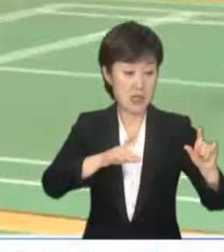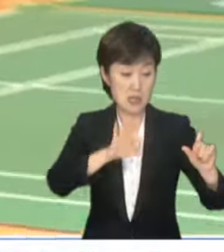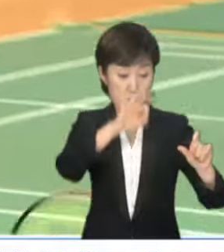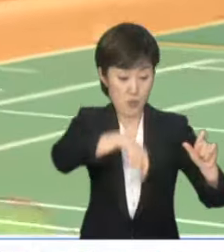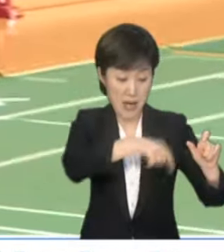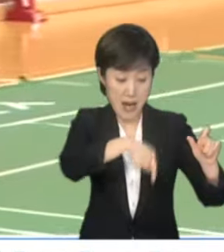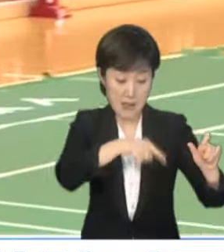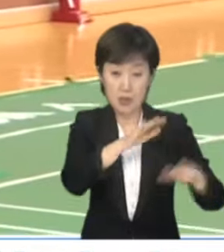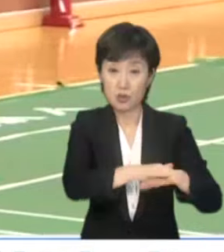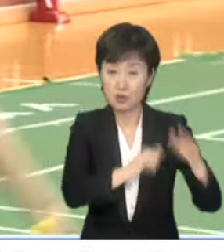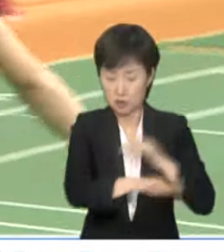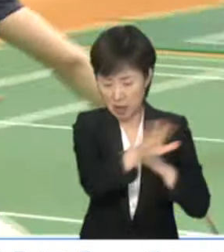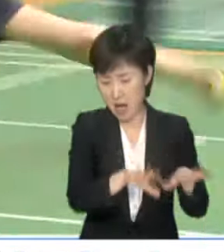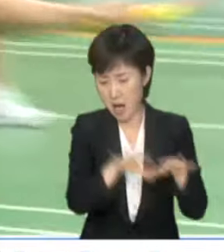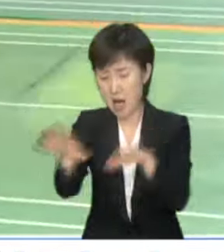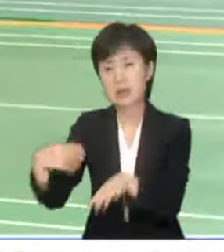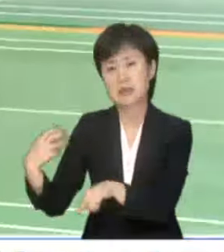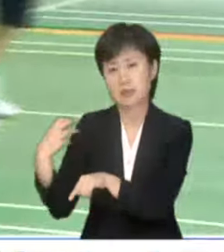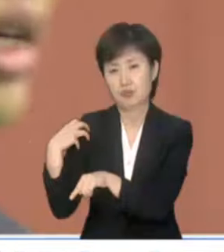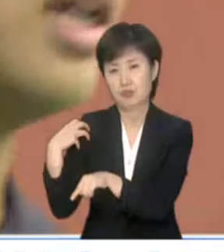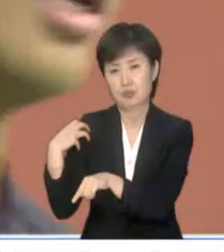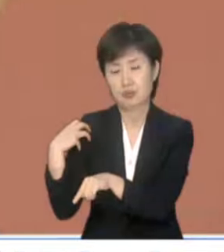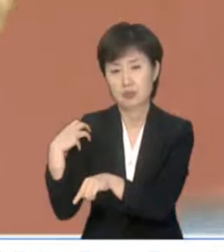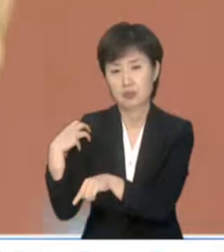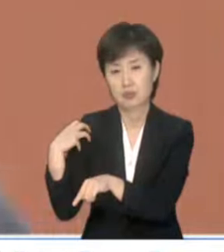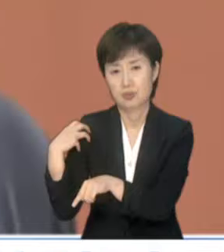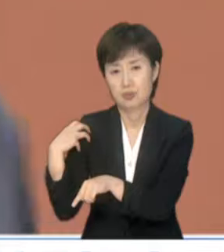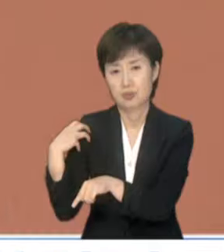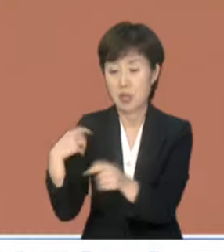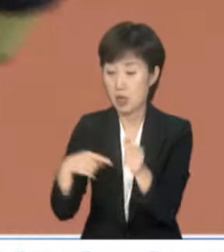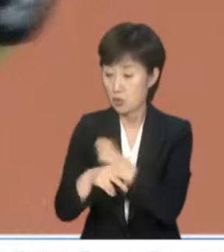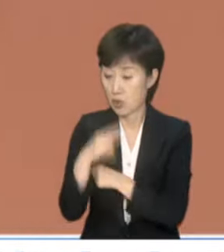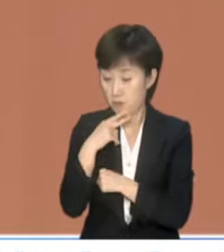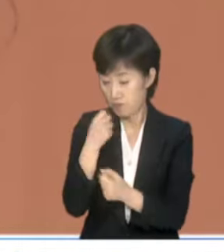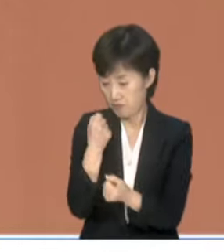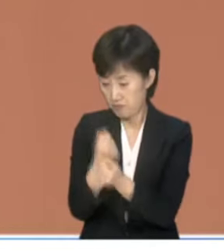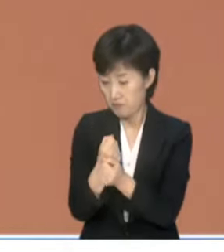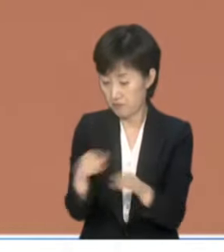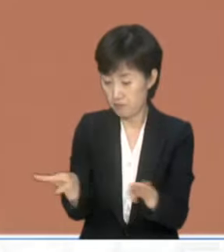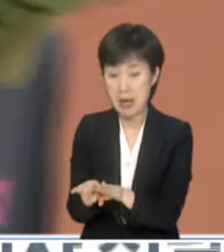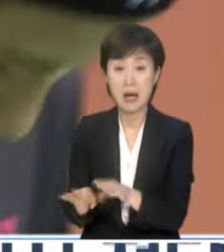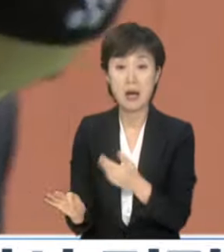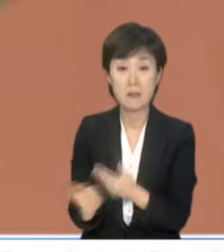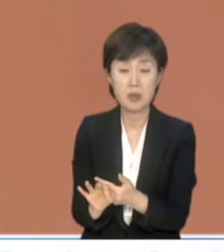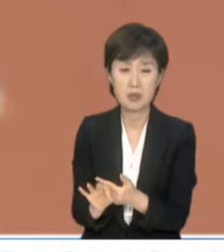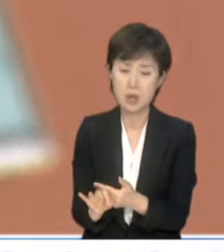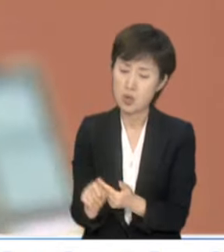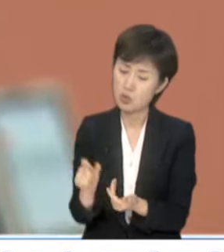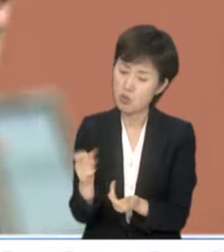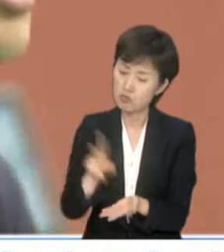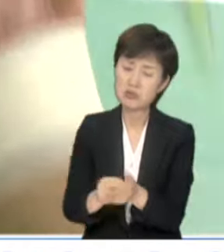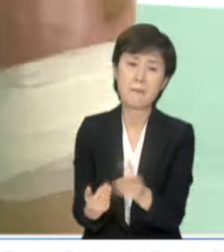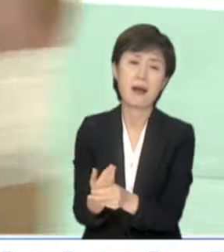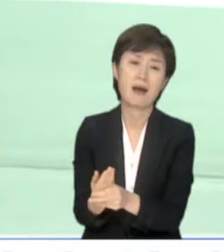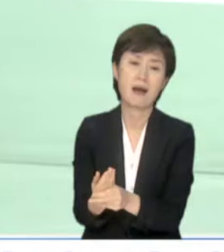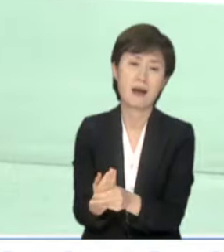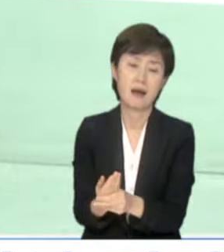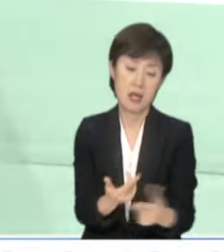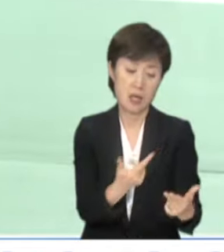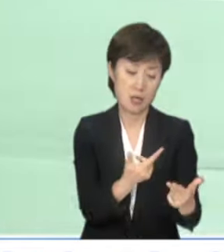선수 안쪽에 있는 선수들은 다 참석을 해야 되고 정당한 사유 없이 참석하지 않았을 때는 문제될 여지가 있기 때문에 그래서